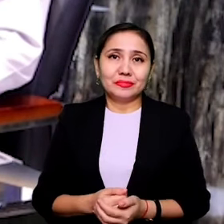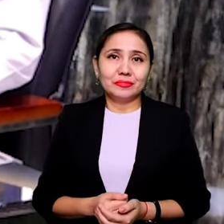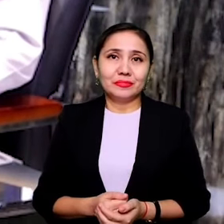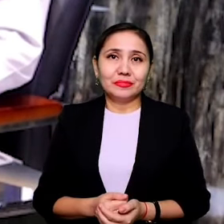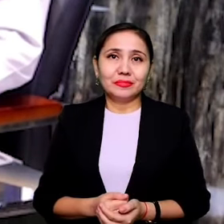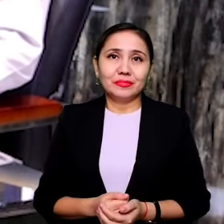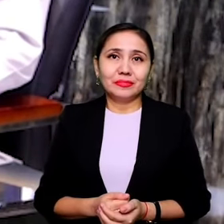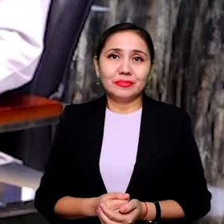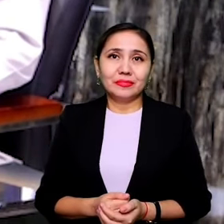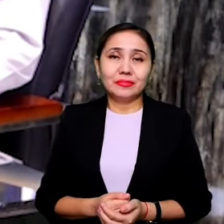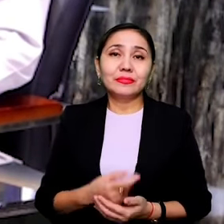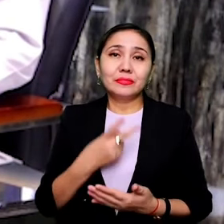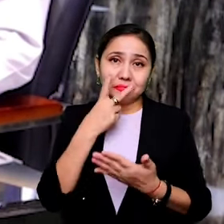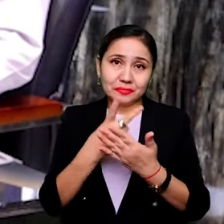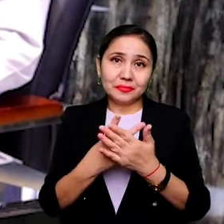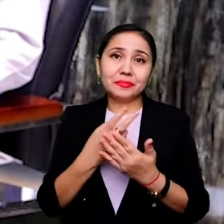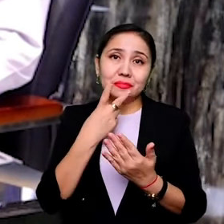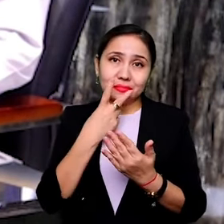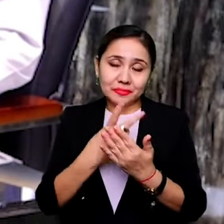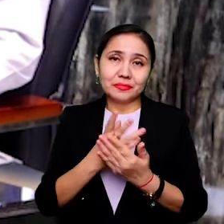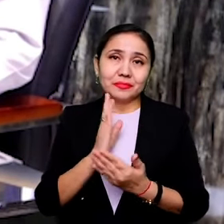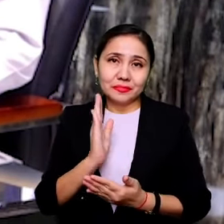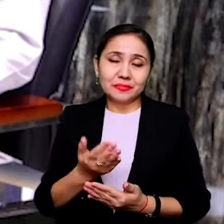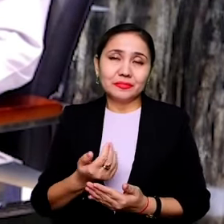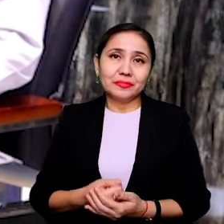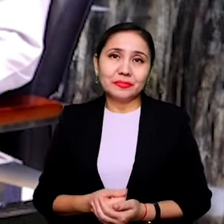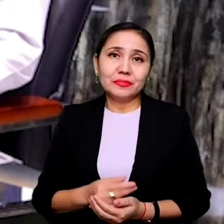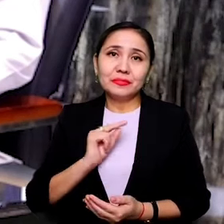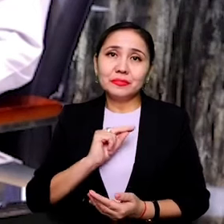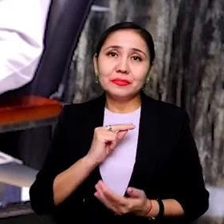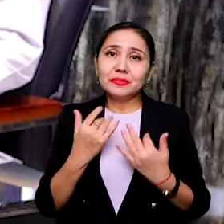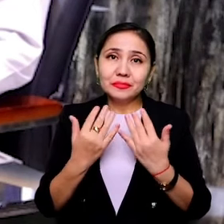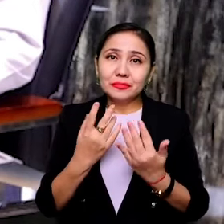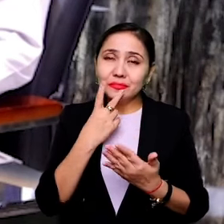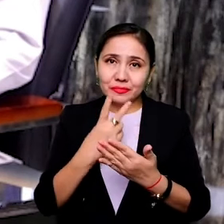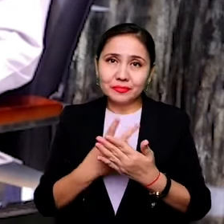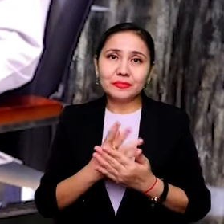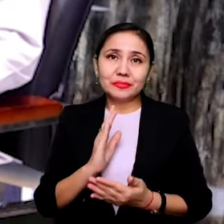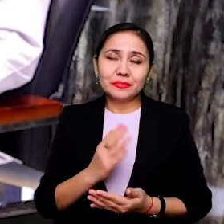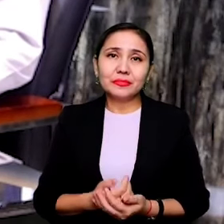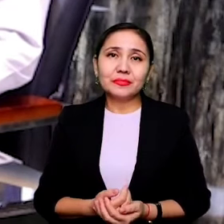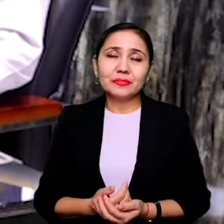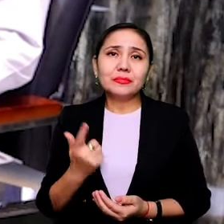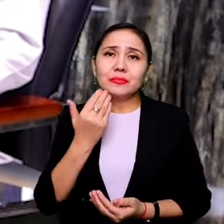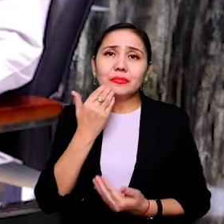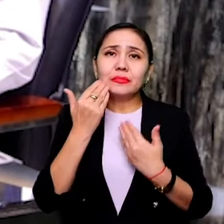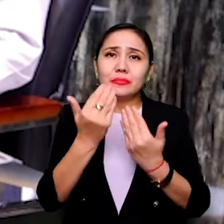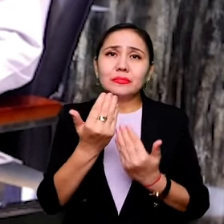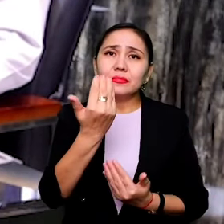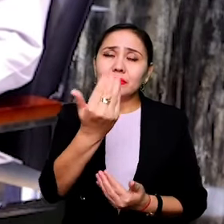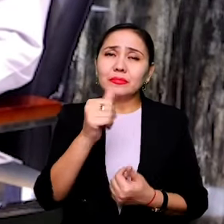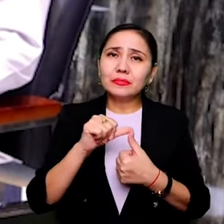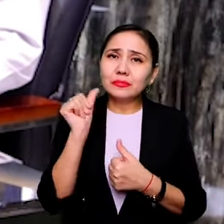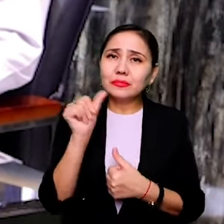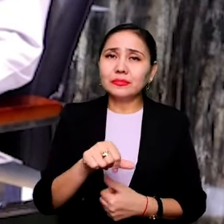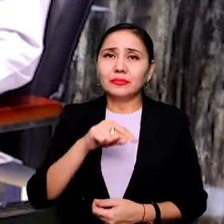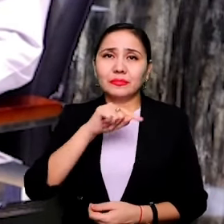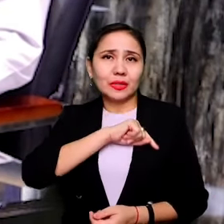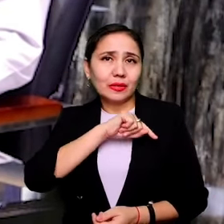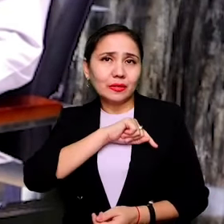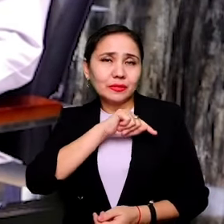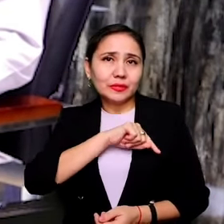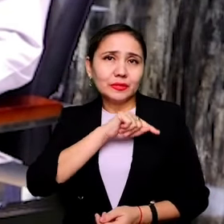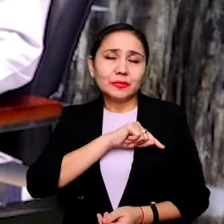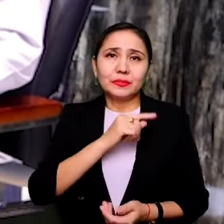Mayli. Ko'rib chiqamiz nomzodingizni. Qanaqa bir sizni o'zingizni bir alohida